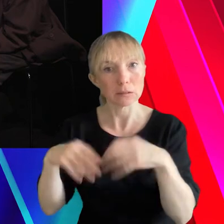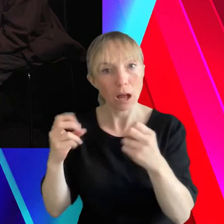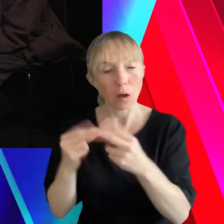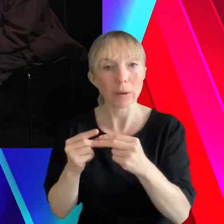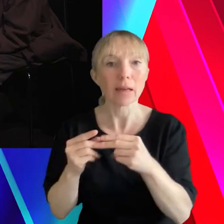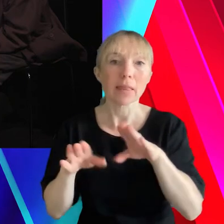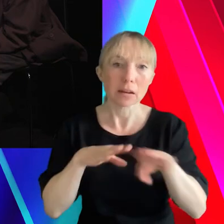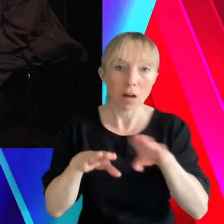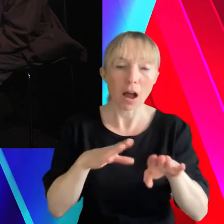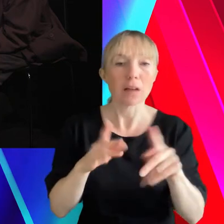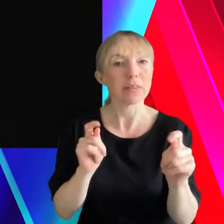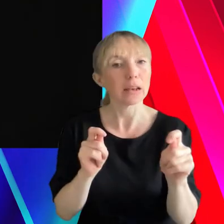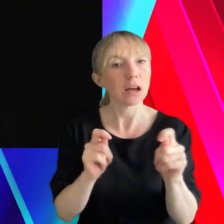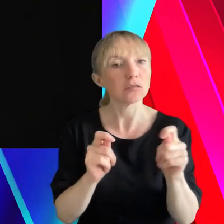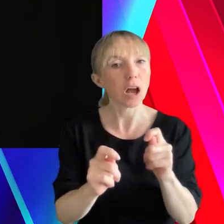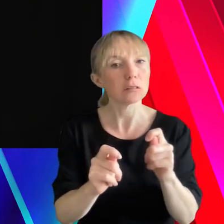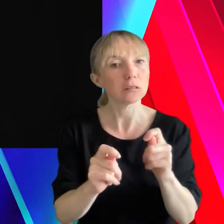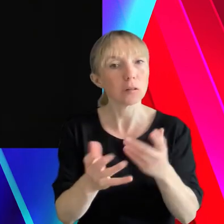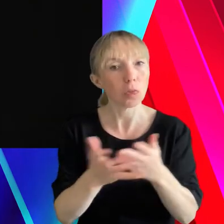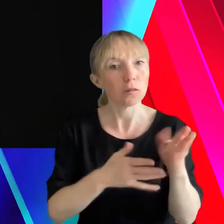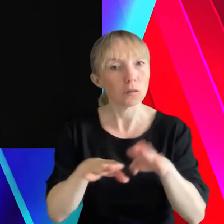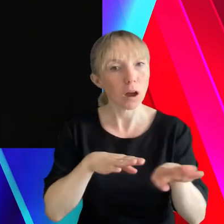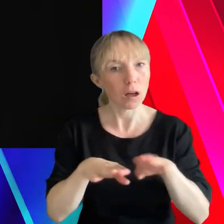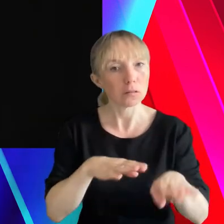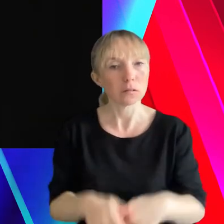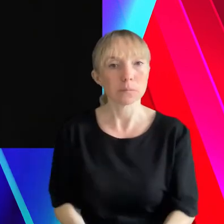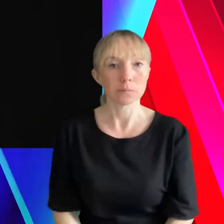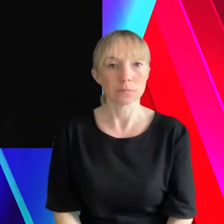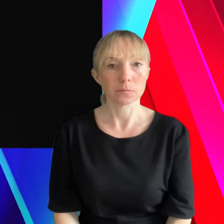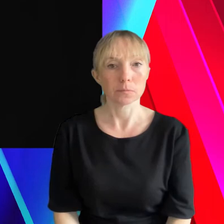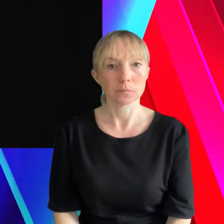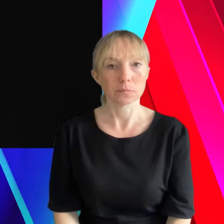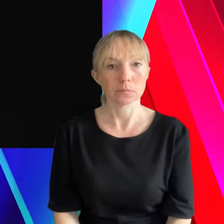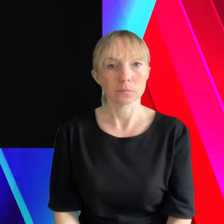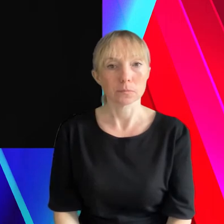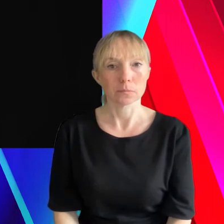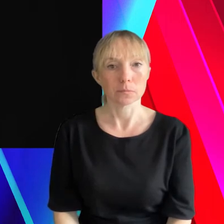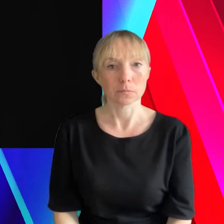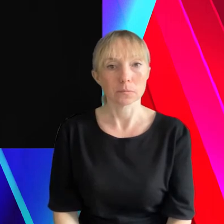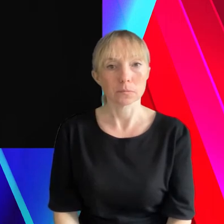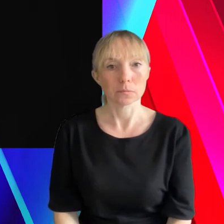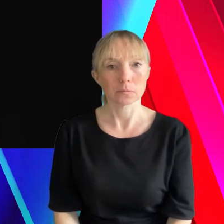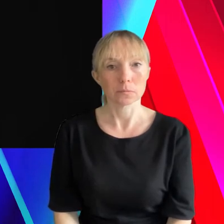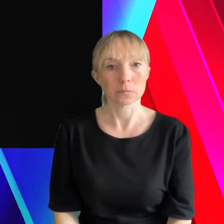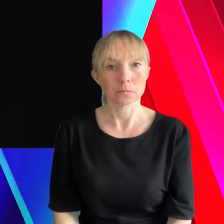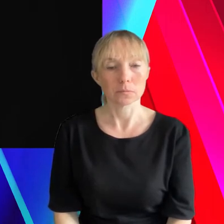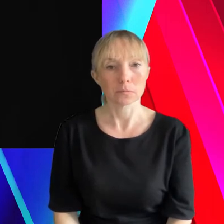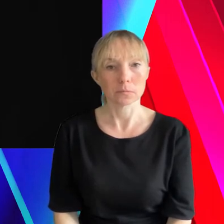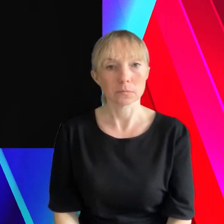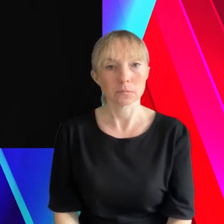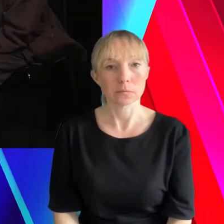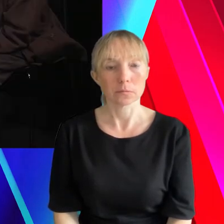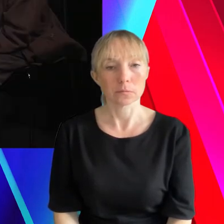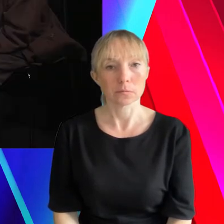have adjustments while we rehearse. چیزی که تازگی ها متوجه شدم اینه که تمرین ها بیشتر اینکه به بازیگرها کمک کنه داره به من